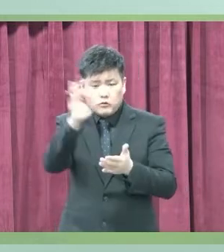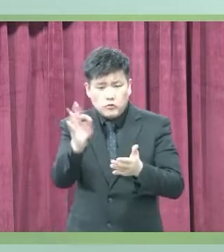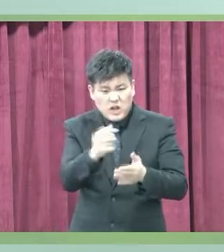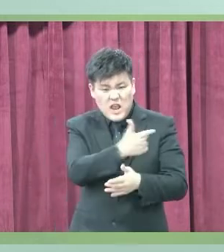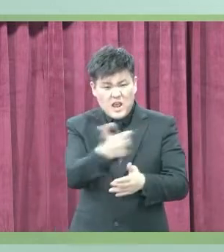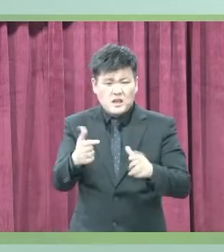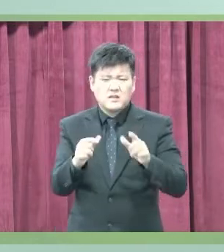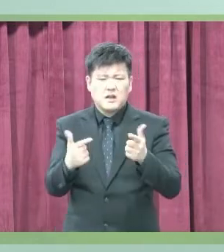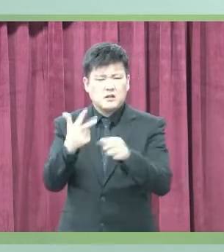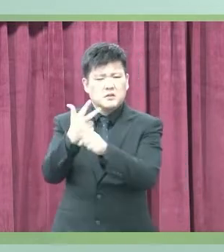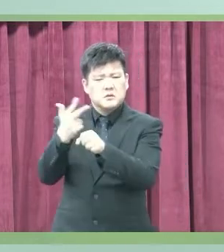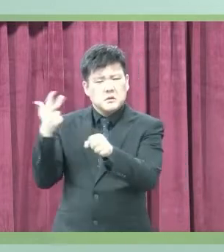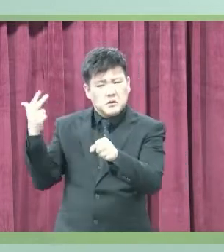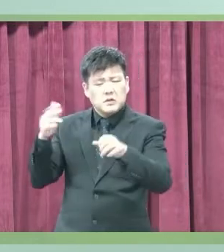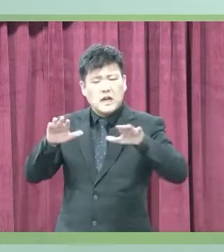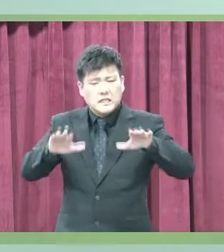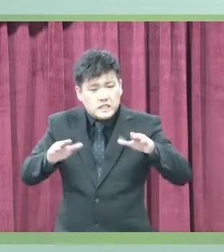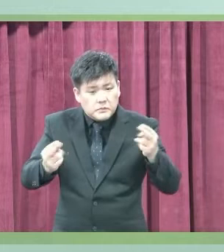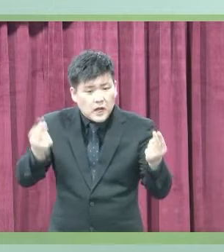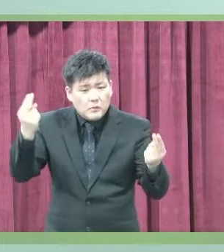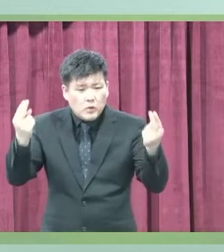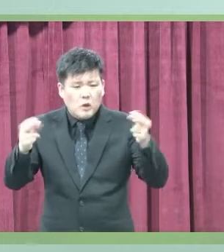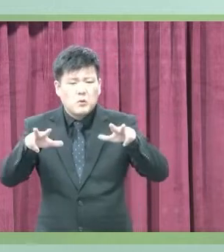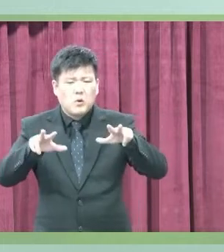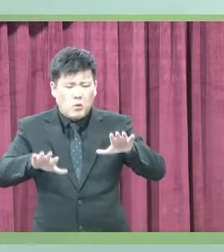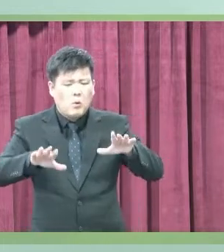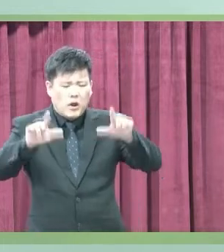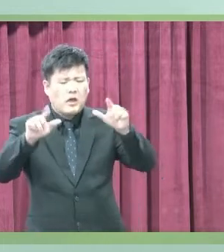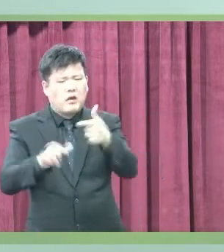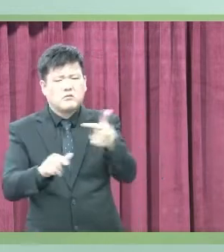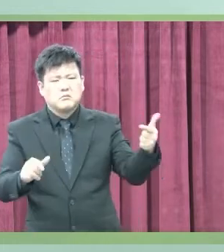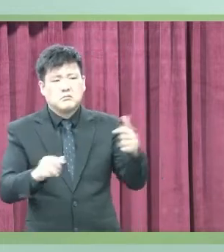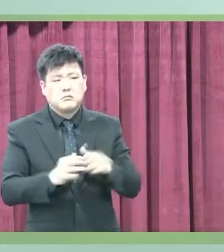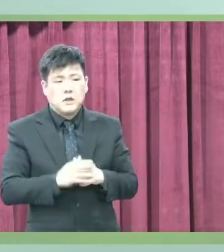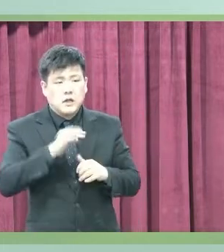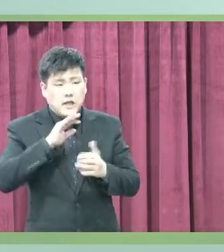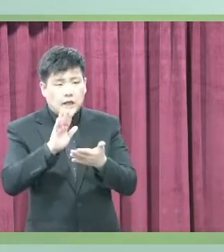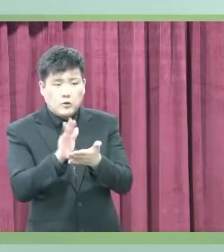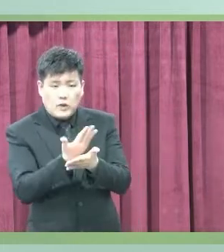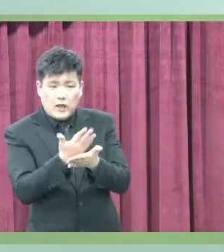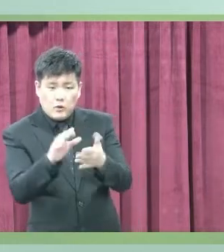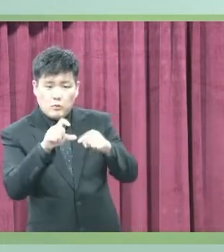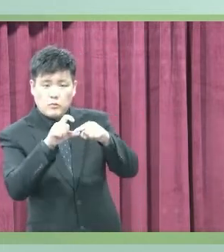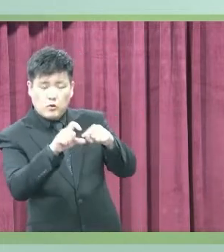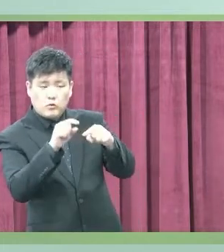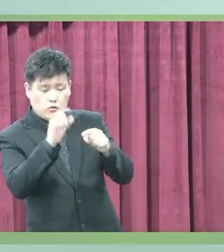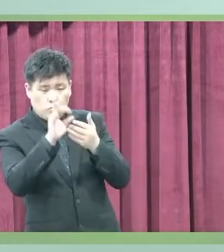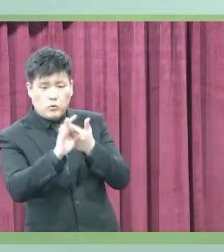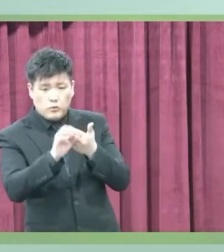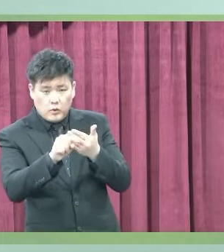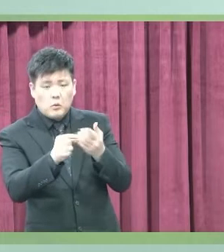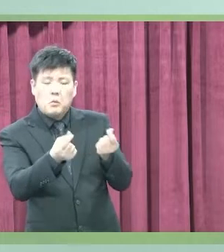비해서는 조금 더 상승한 것을 알 수 있습니다. 이는 연령 표준화에서도 비슷한 양상을 보이고